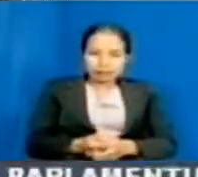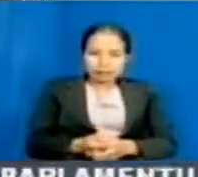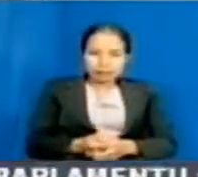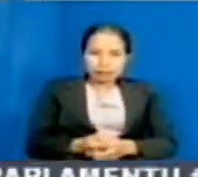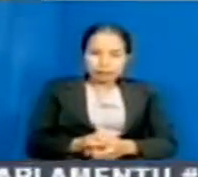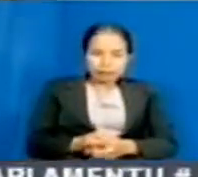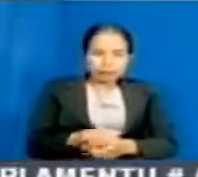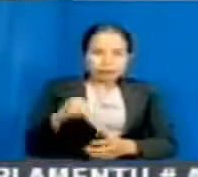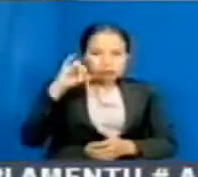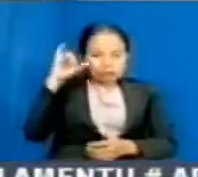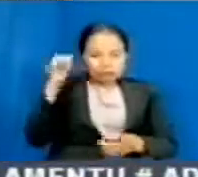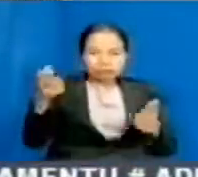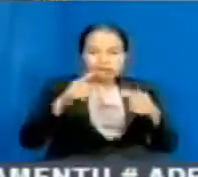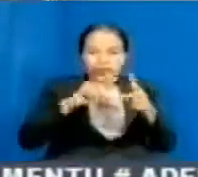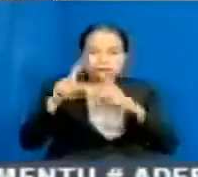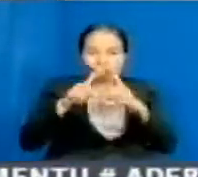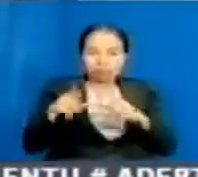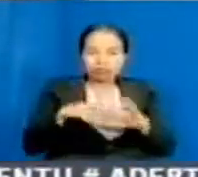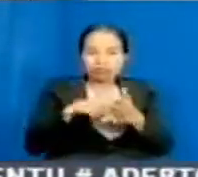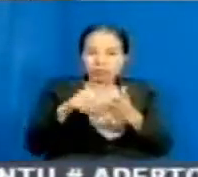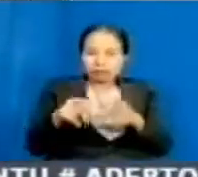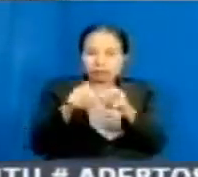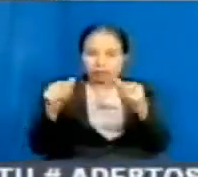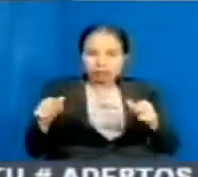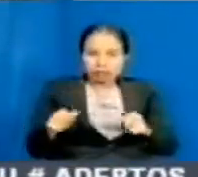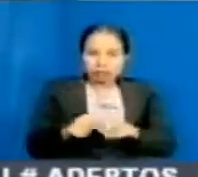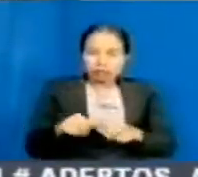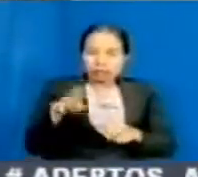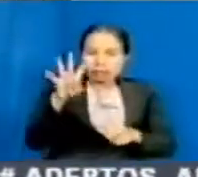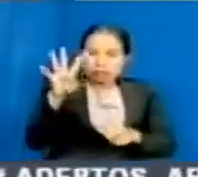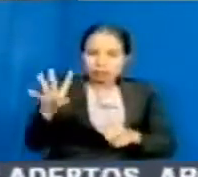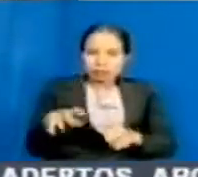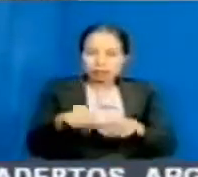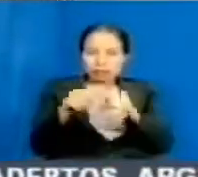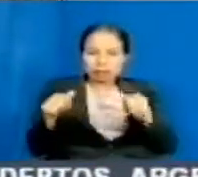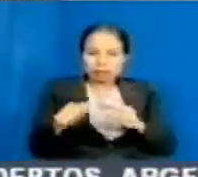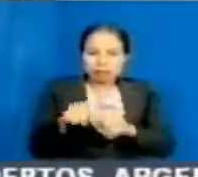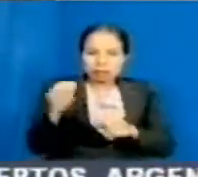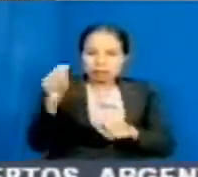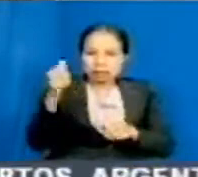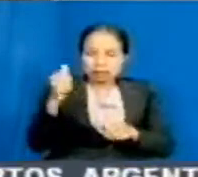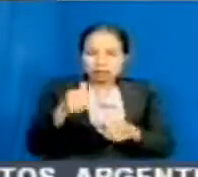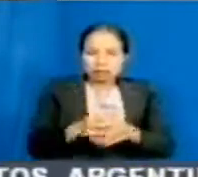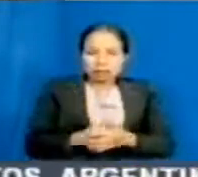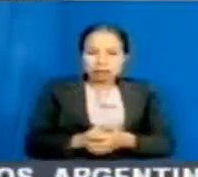Usi gam company ida mai kolia atu selu tambe aldea ha i aldea sanulu ninia